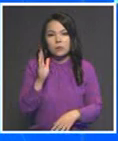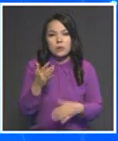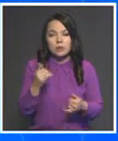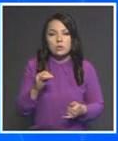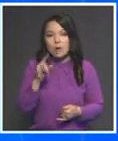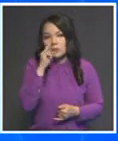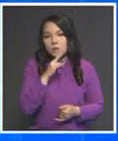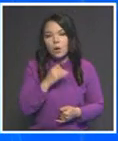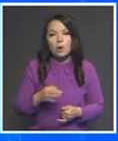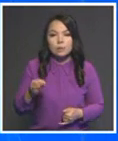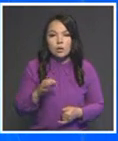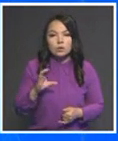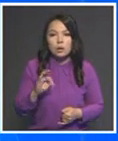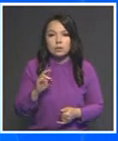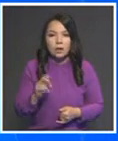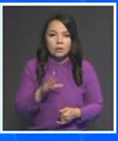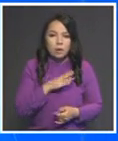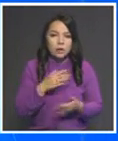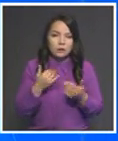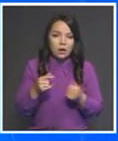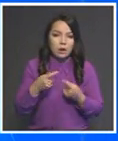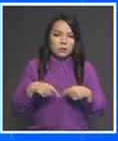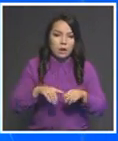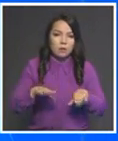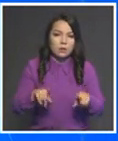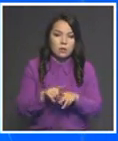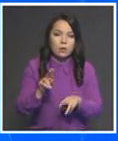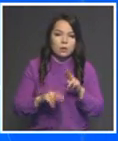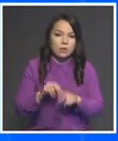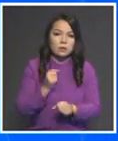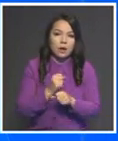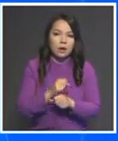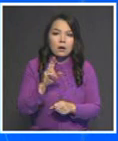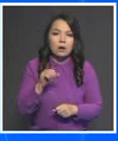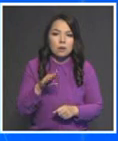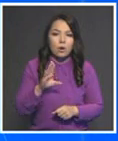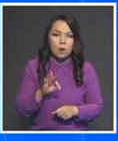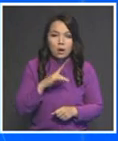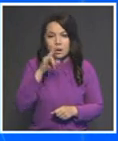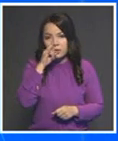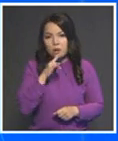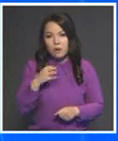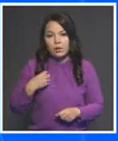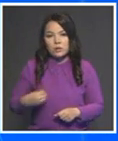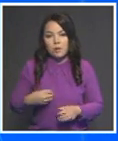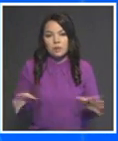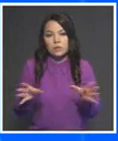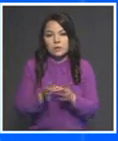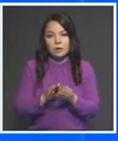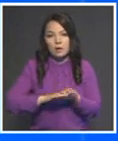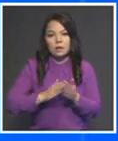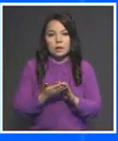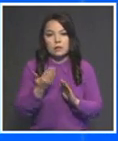Оңтүстік Қазақстан облысы Созақ ауданының аумағында уран өндіру ісімен айналысып жатқан Катка қазақ-француз бірлескен кәсіпорны